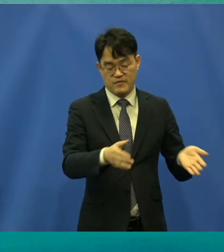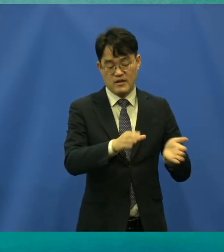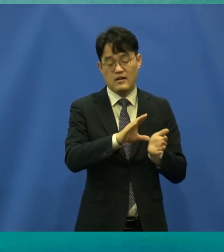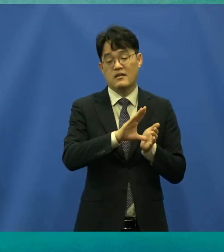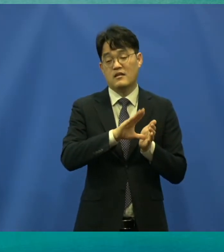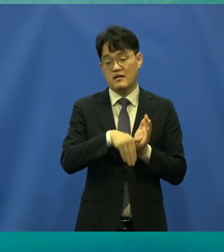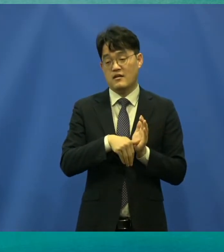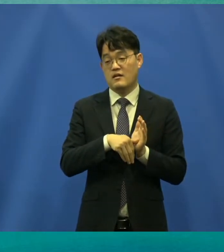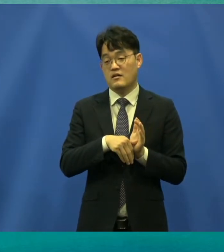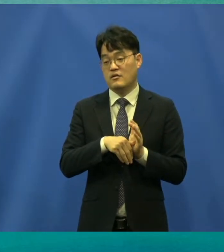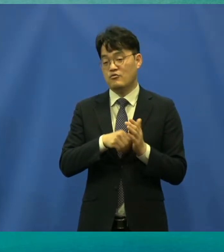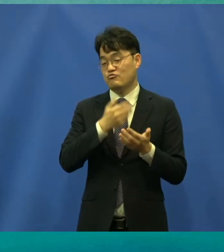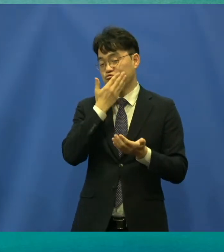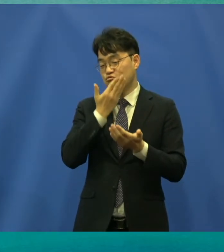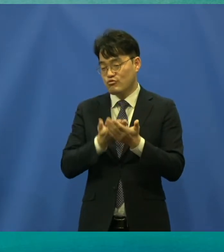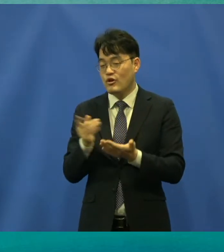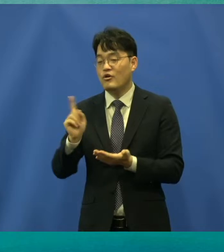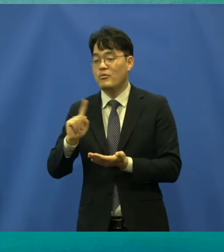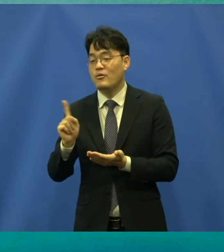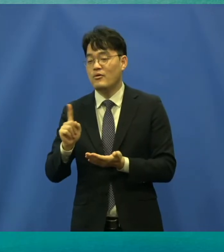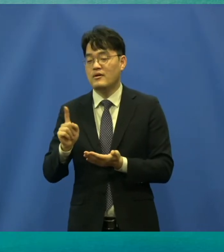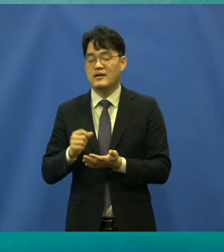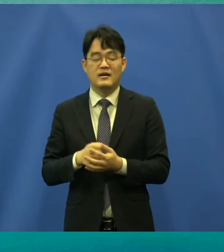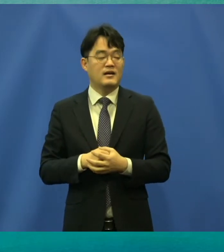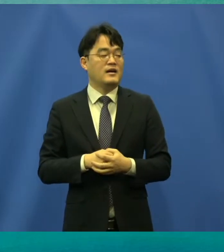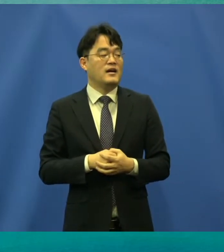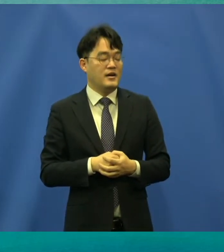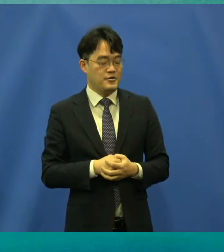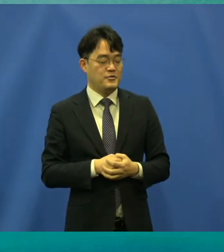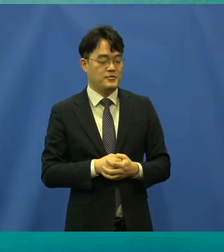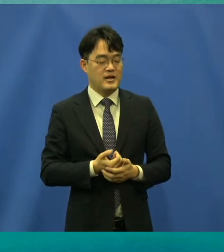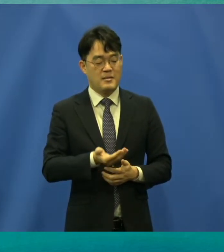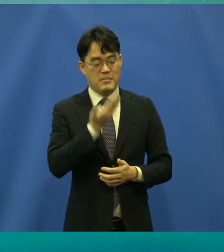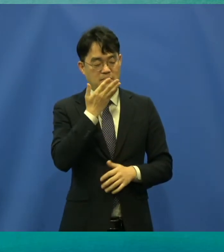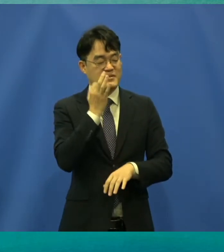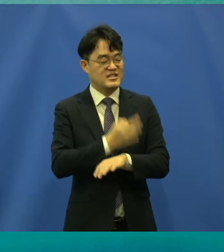와서 조반을 먹으라. 아름다운 격려예요.